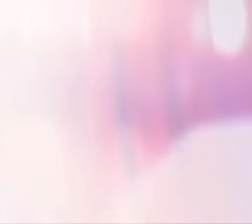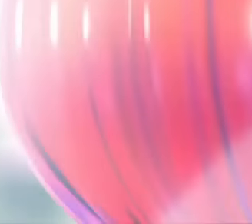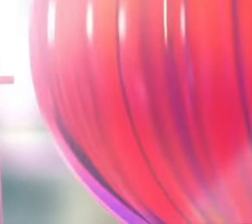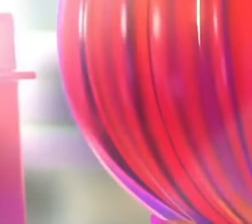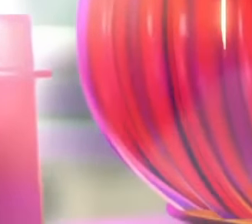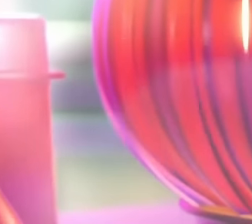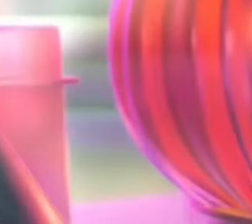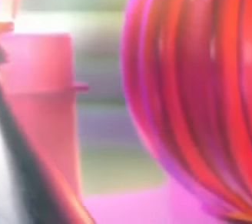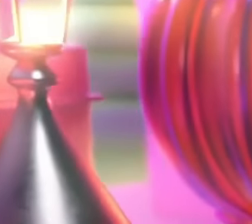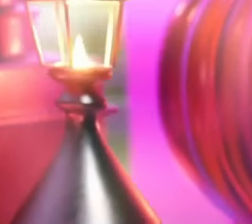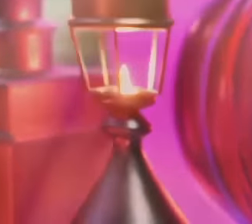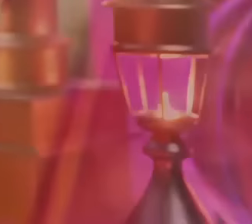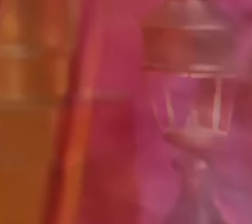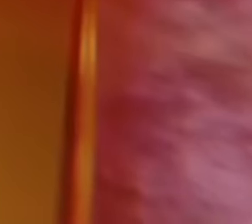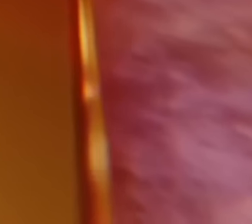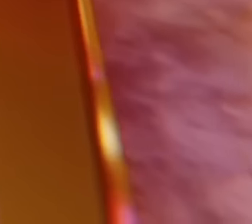حجتين